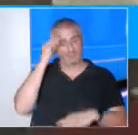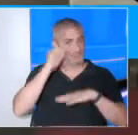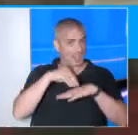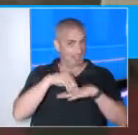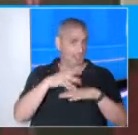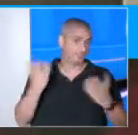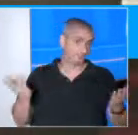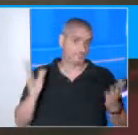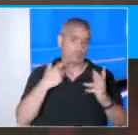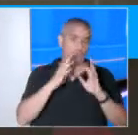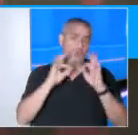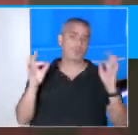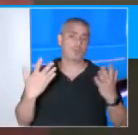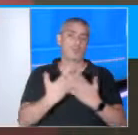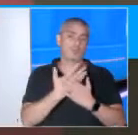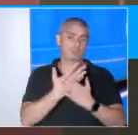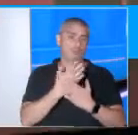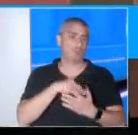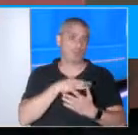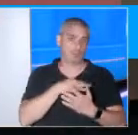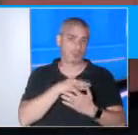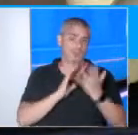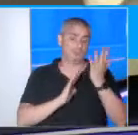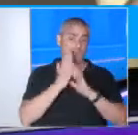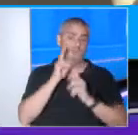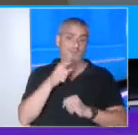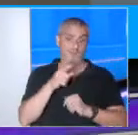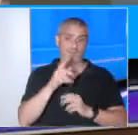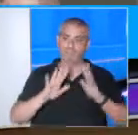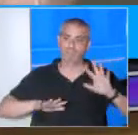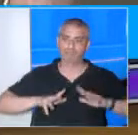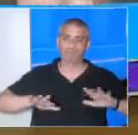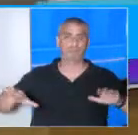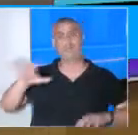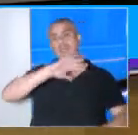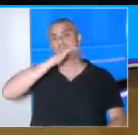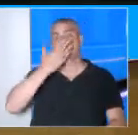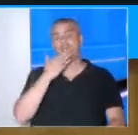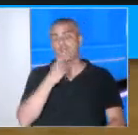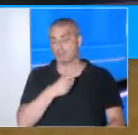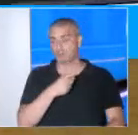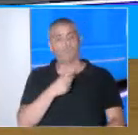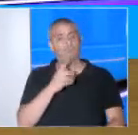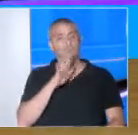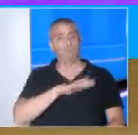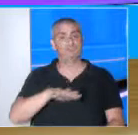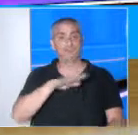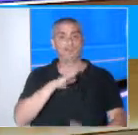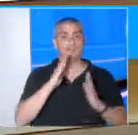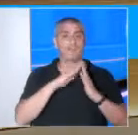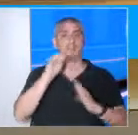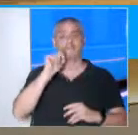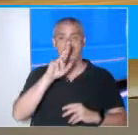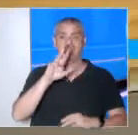כפי שפתחנו את המהדורה שלנו, שהשריפה המשתוללת בפאתי ירושלים באזור בית